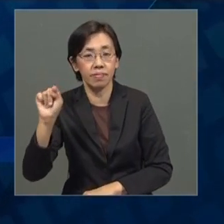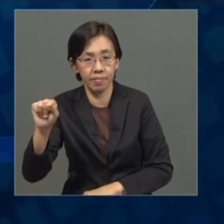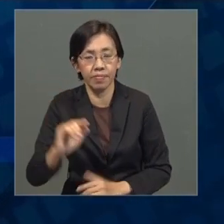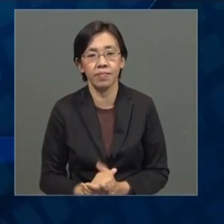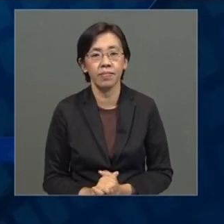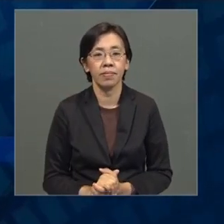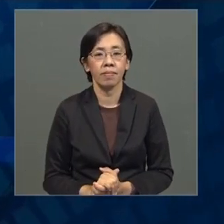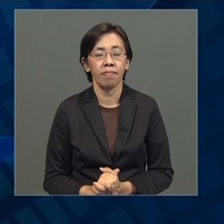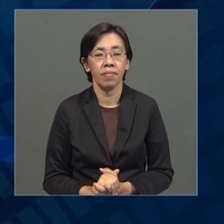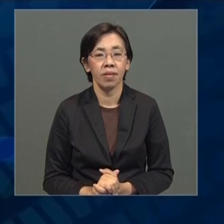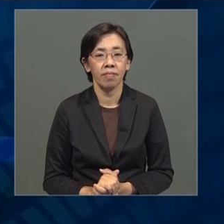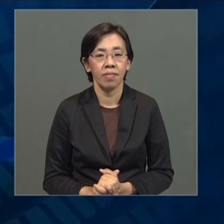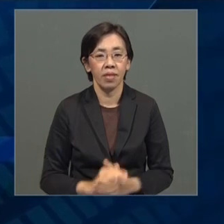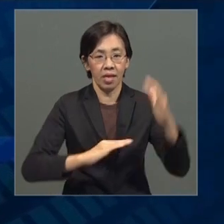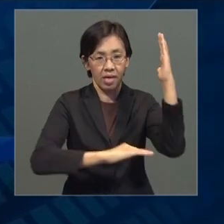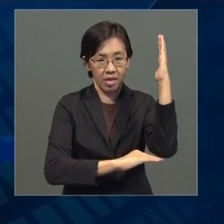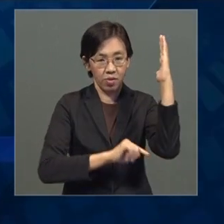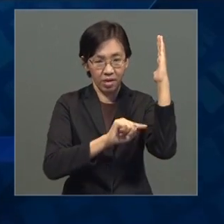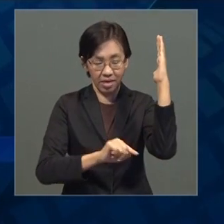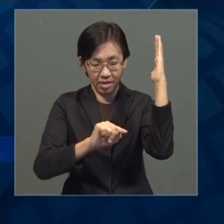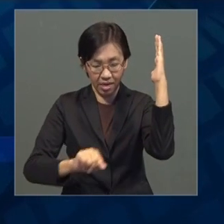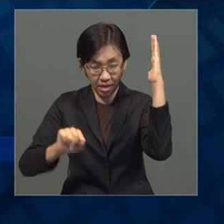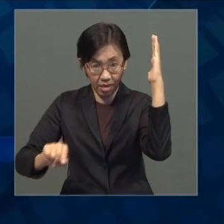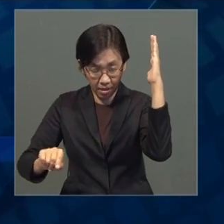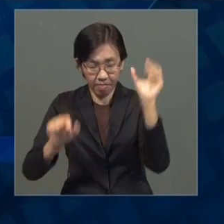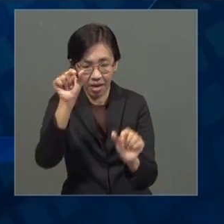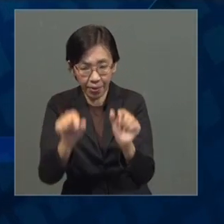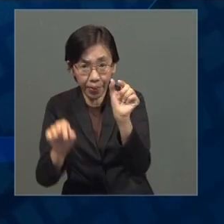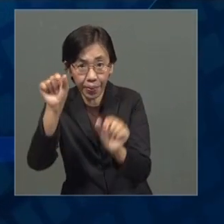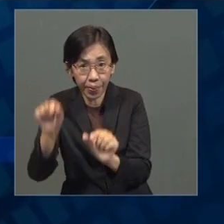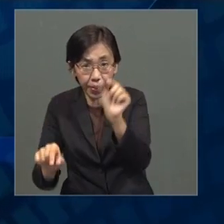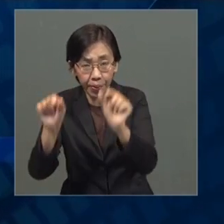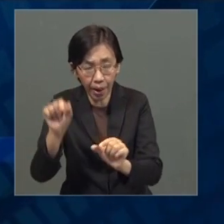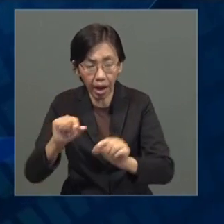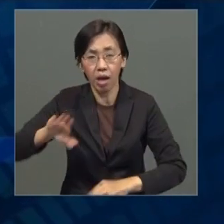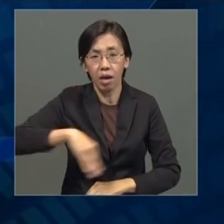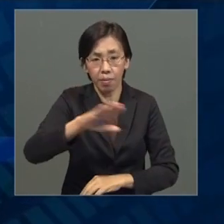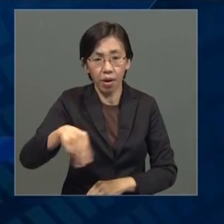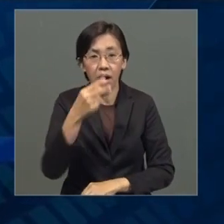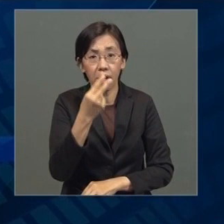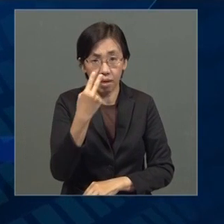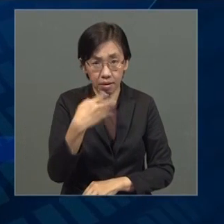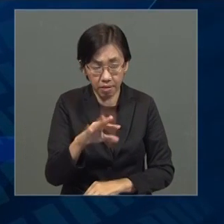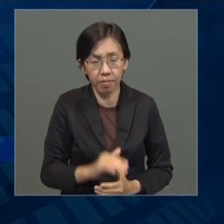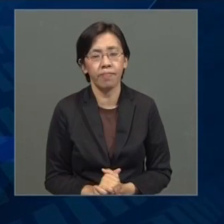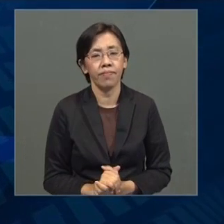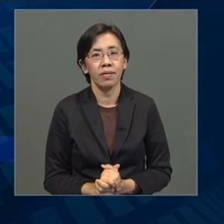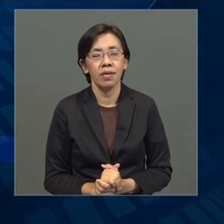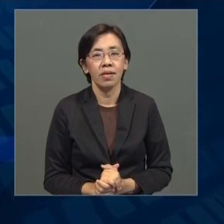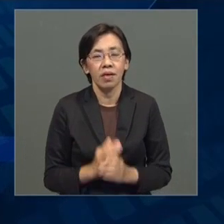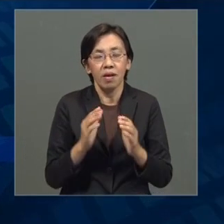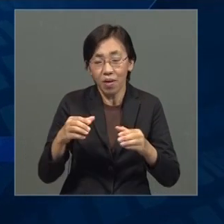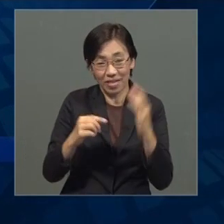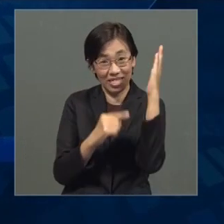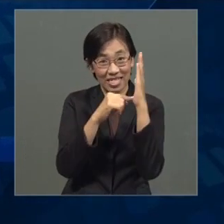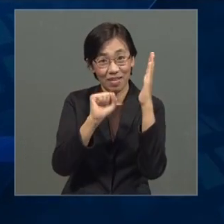17.36% ไปดูกราฟและทิศทางที่เราติดตามกันมาอย่างต่อเนื่องหลายท่านจะเห็นนะคะว่าหลังจากการคัดกรองเชิงรุกสมุทรส